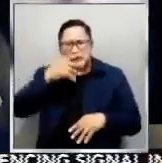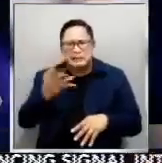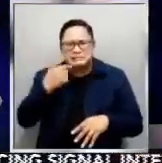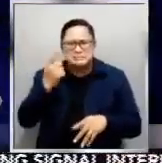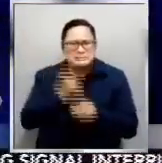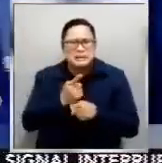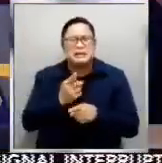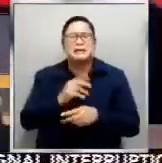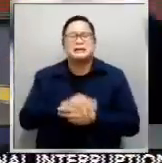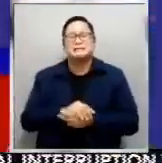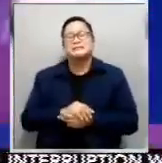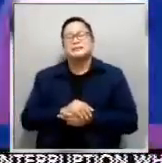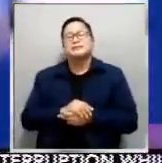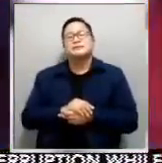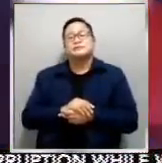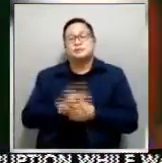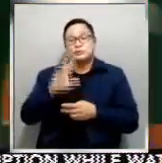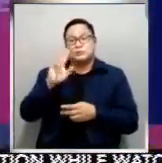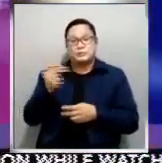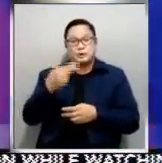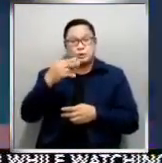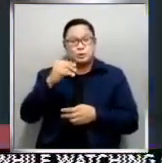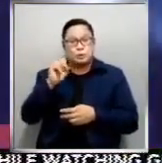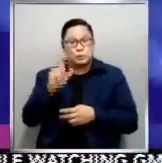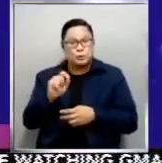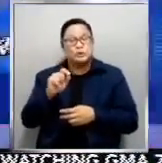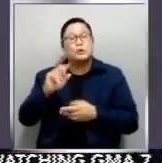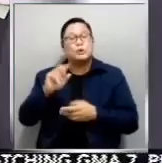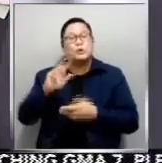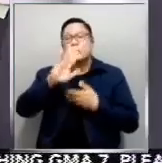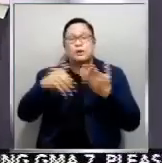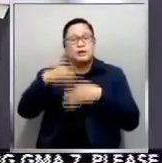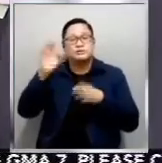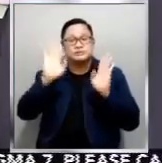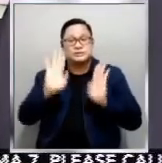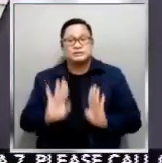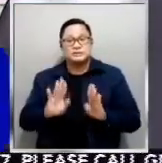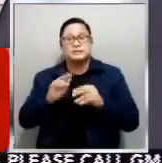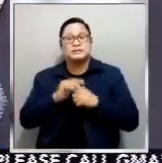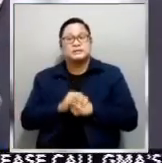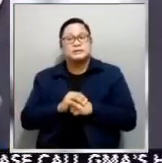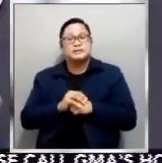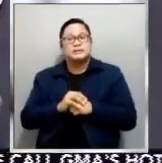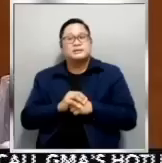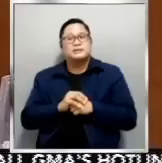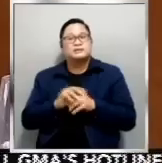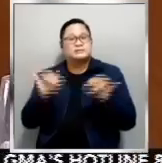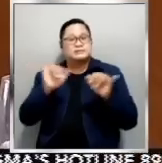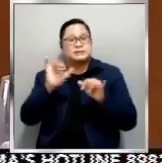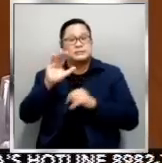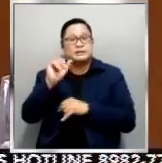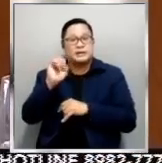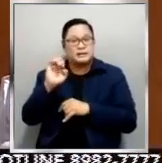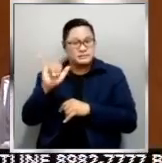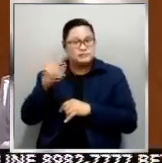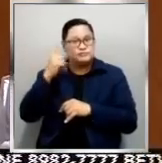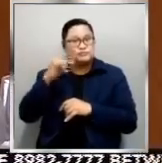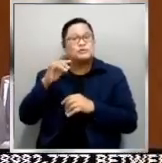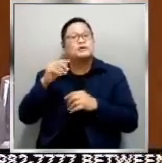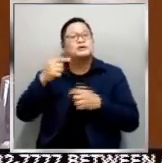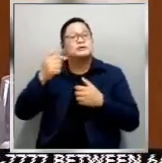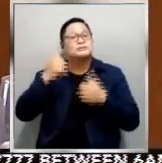abala sa hosting ng Sunday Variety Show na All Out Sunday si Mavi, kabilang naman si Cassie sa upcoming show ng GMA na First